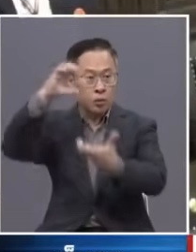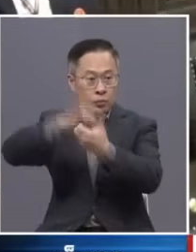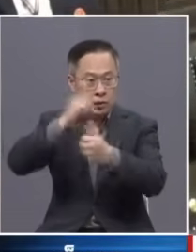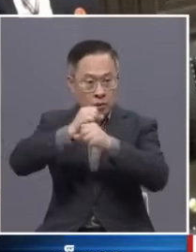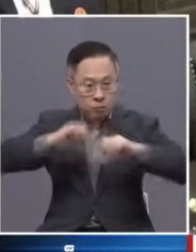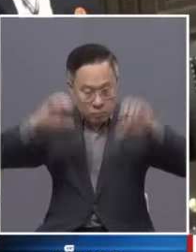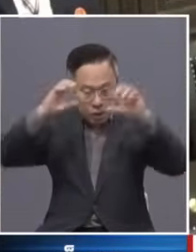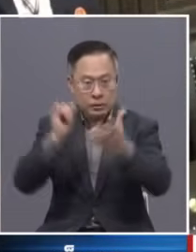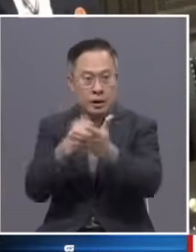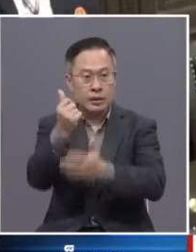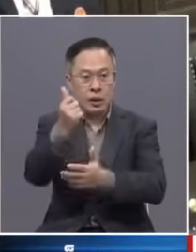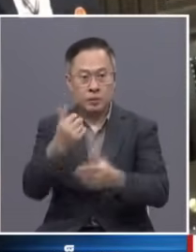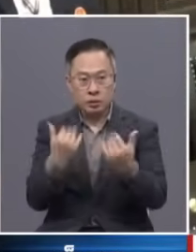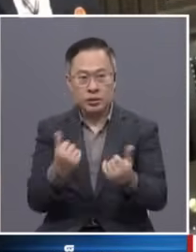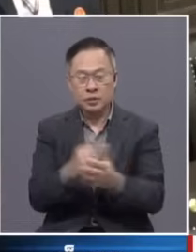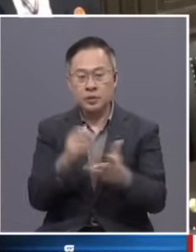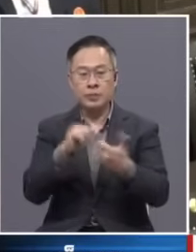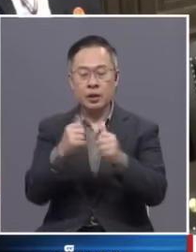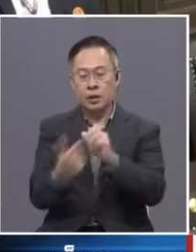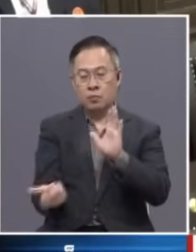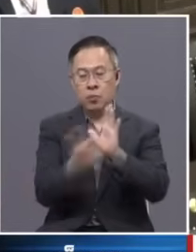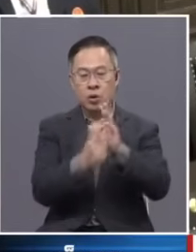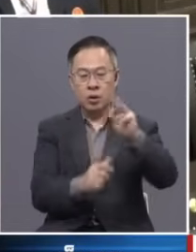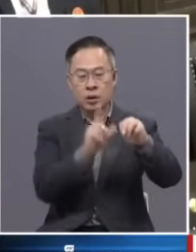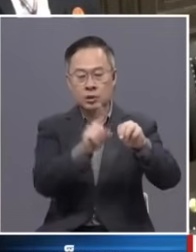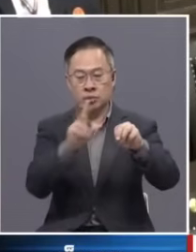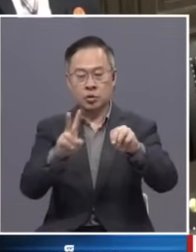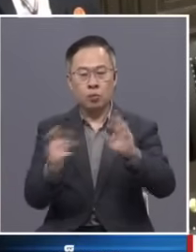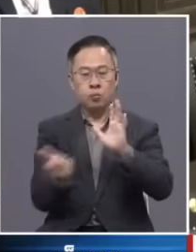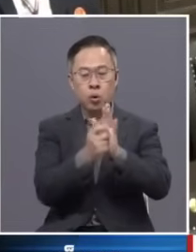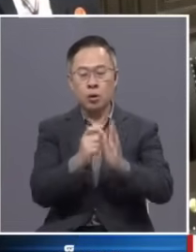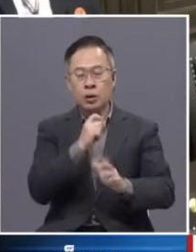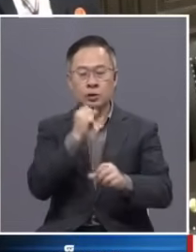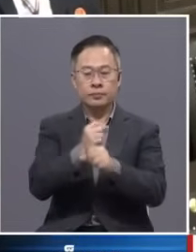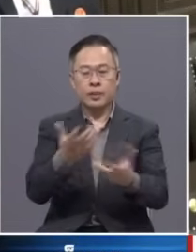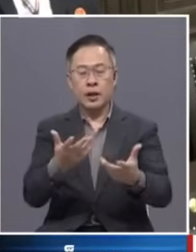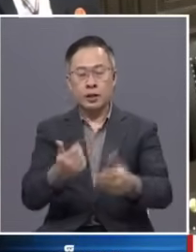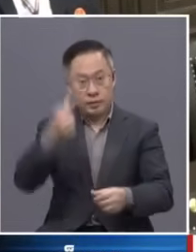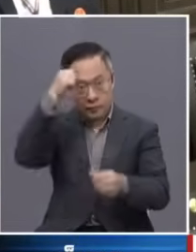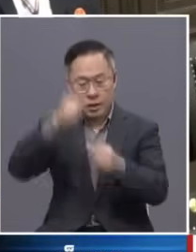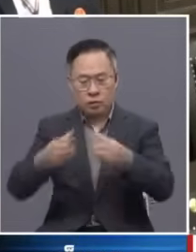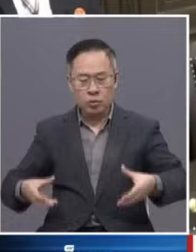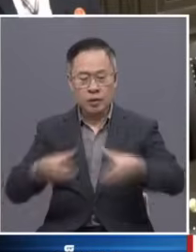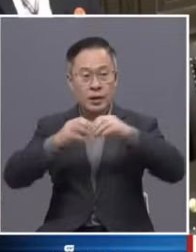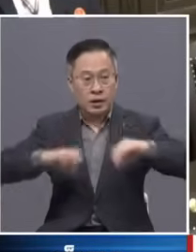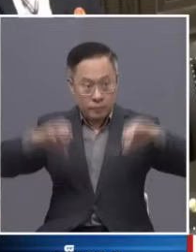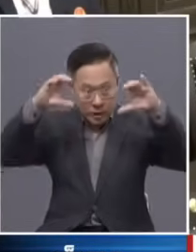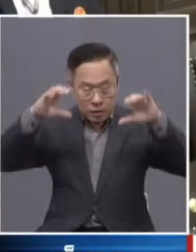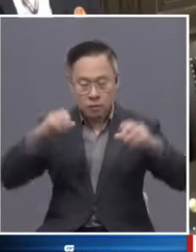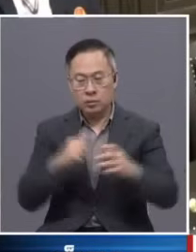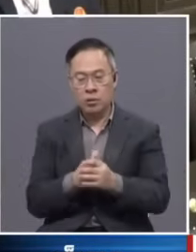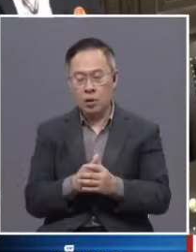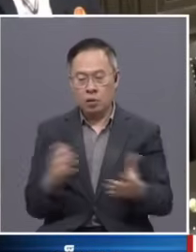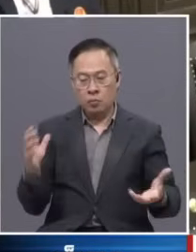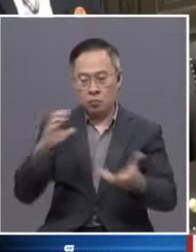การที่เขาจะไปร่วมกับใครถูกไหมก้าวไกลเขาก็โดดเดี่ยวเนื่องจากประเด็นนี้นั่นแหละ เพราะว่าถ้าย้อนไปตอนจับมือจัดตั้งรัฐบาลหนึ่งในเหตุผลที่หลายพรรคเลยบอก